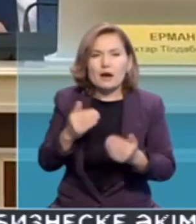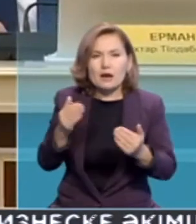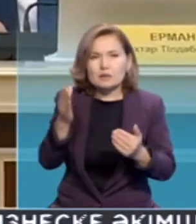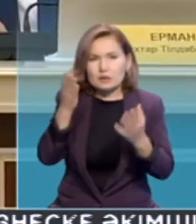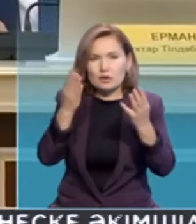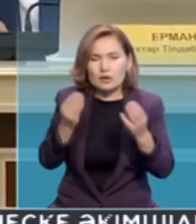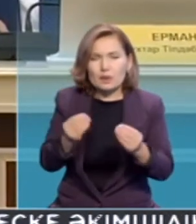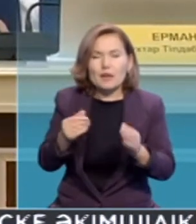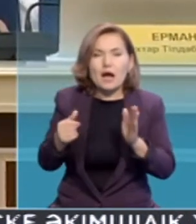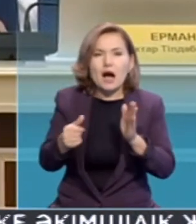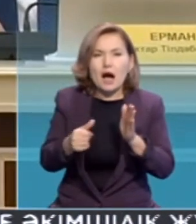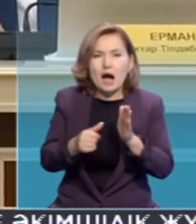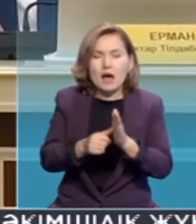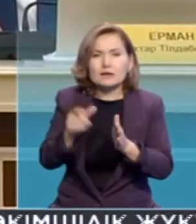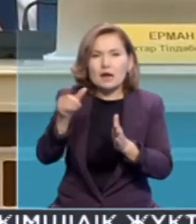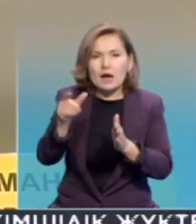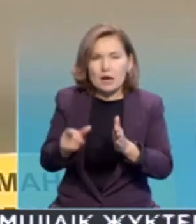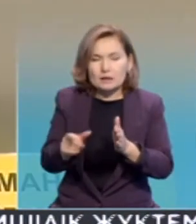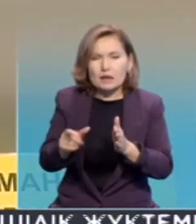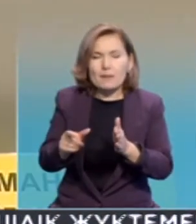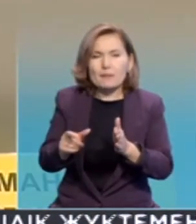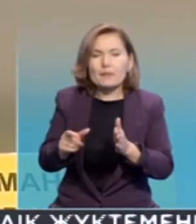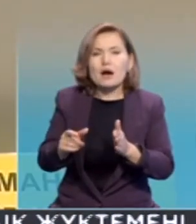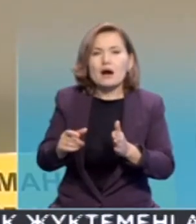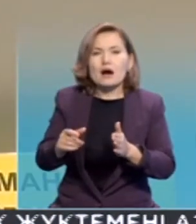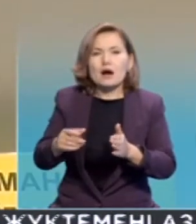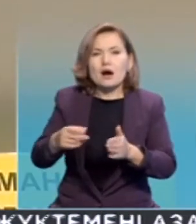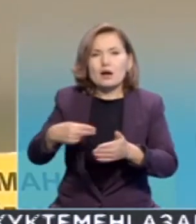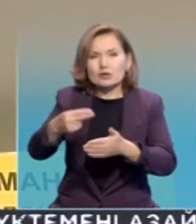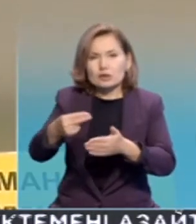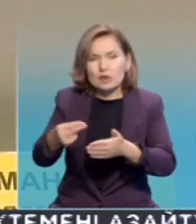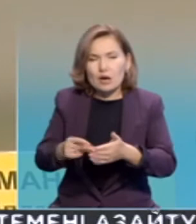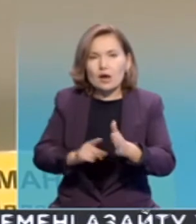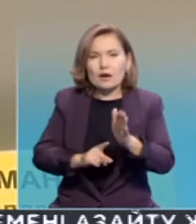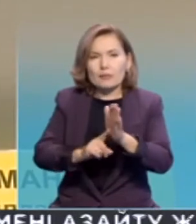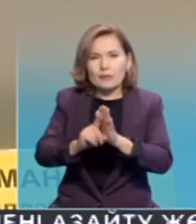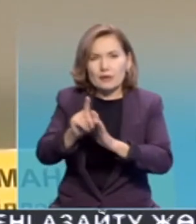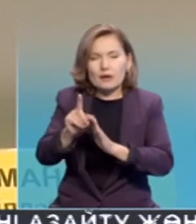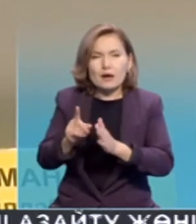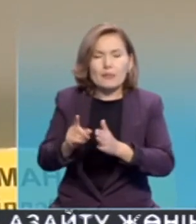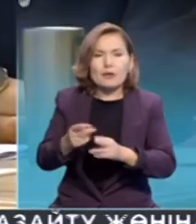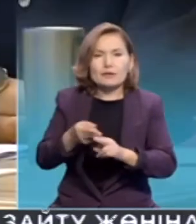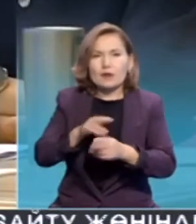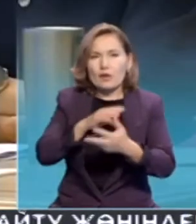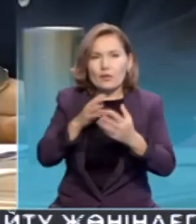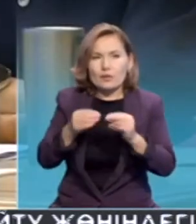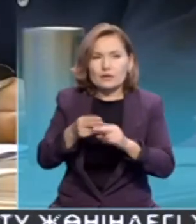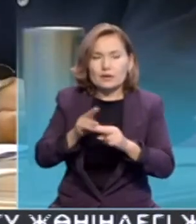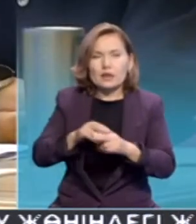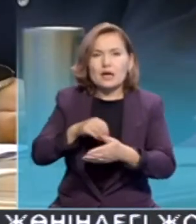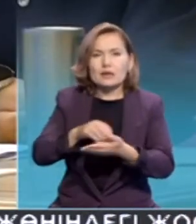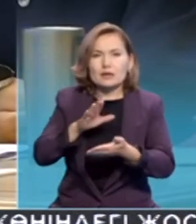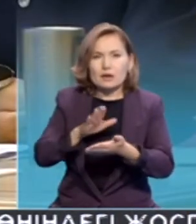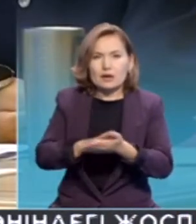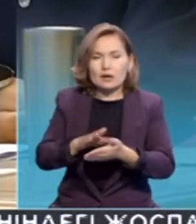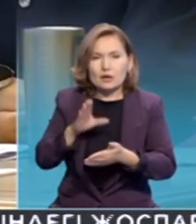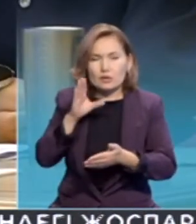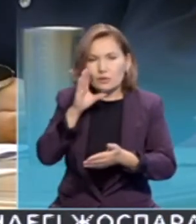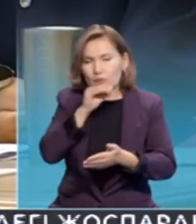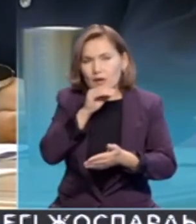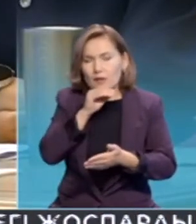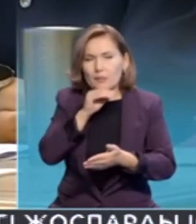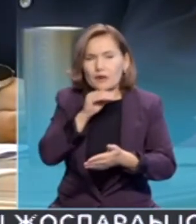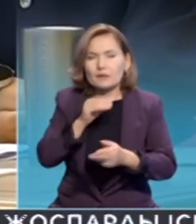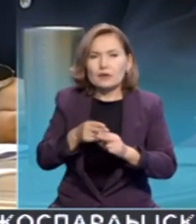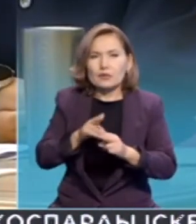уақытта 6 кандидат қол жинауға кірісіп кетті. Үміткерлер 21 қазанға дейін тіркеліп үлгеруі